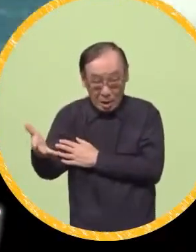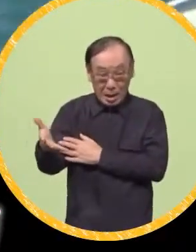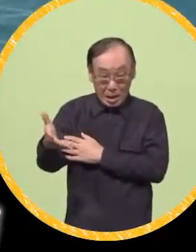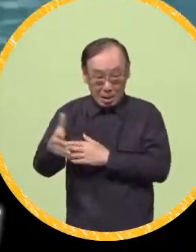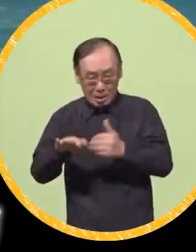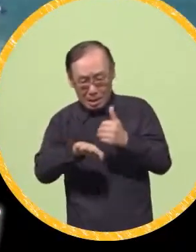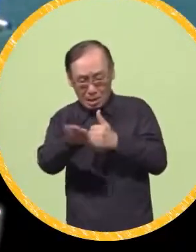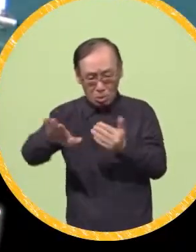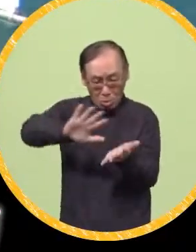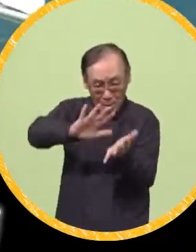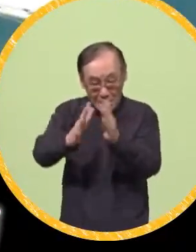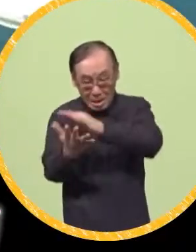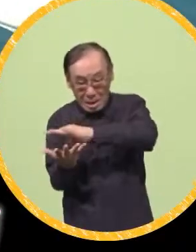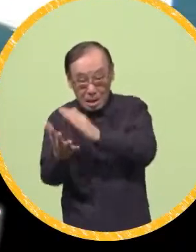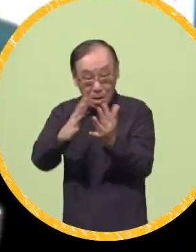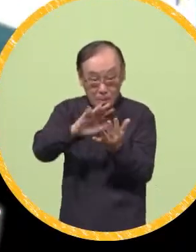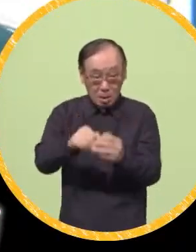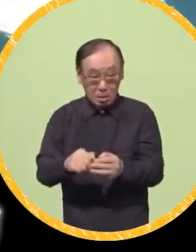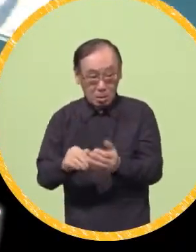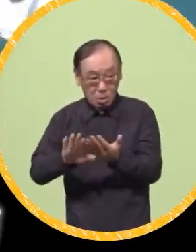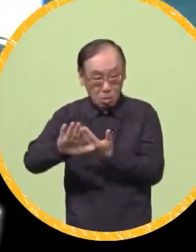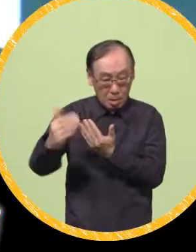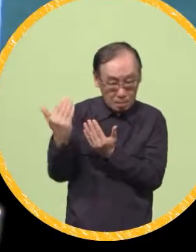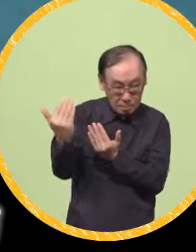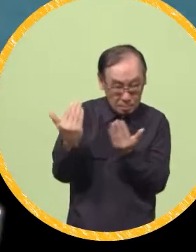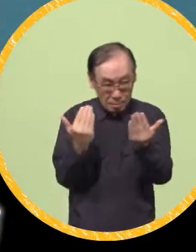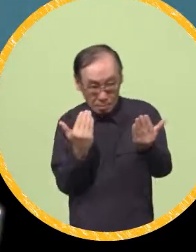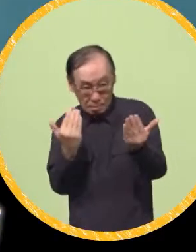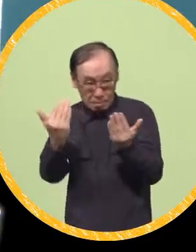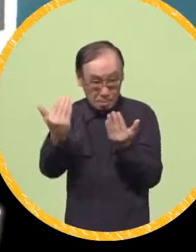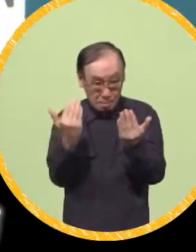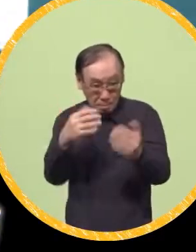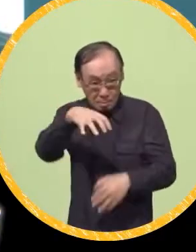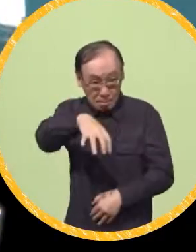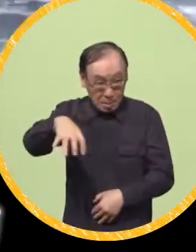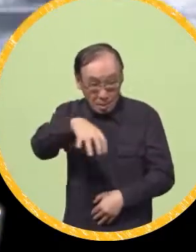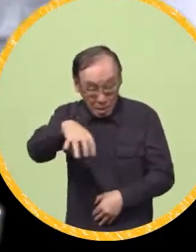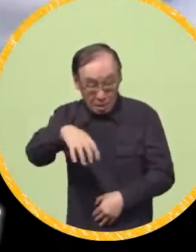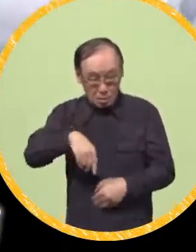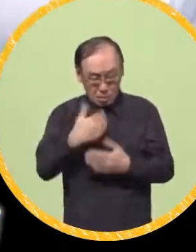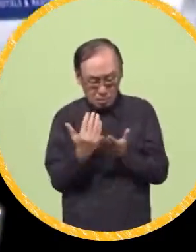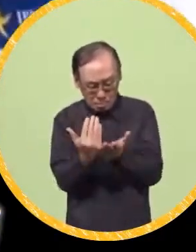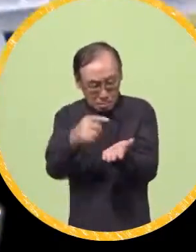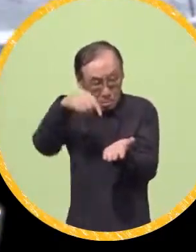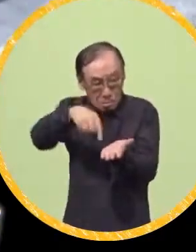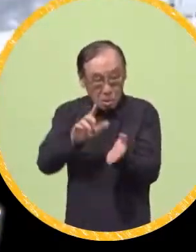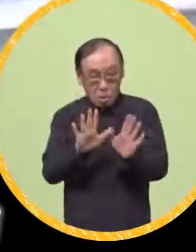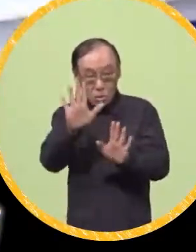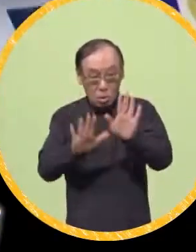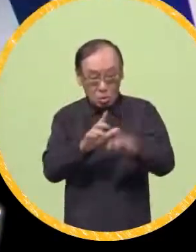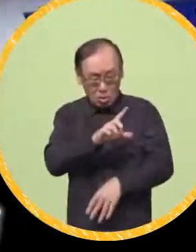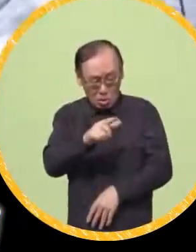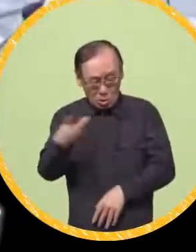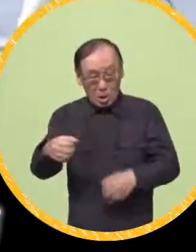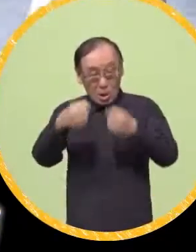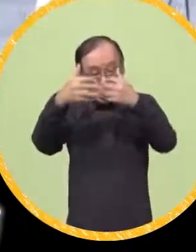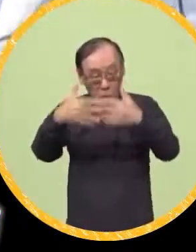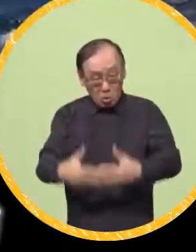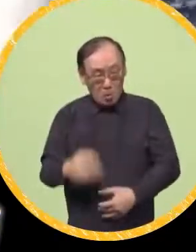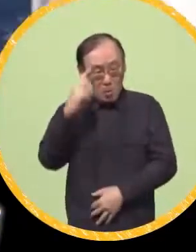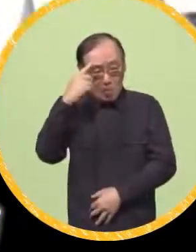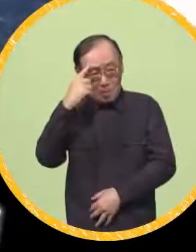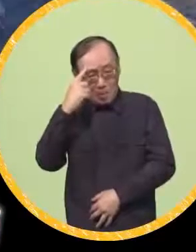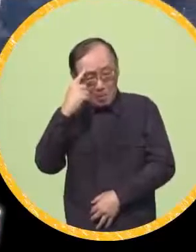変化また他の体との位置関係や自分たちの体のコンディションなどさまざまな条件を計算しながら